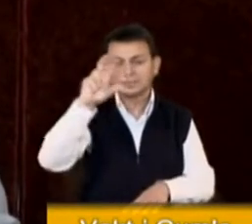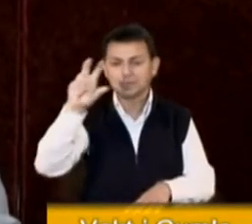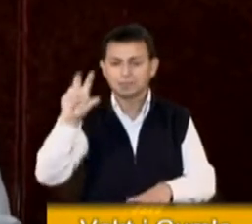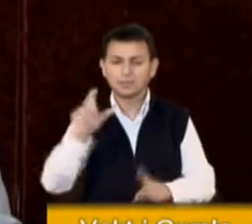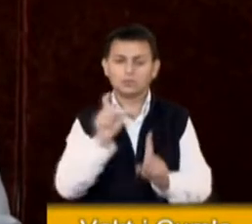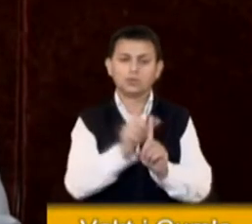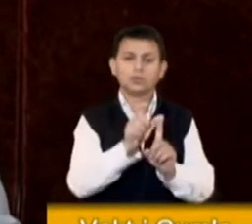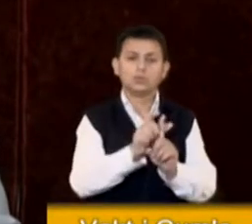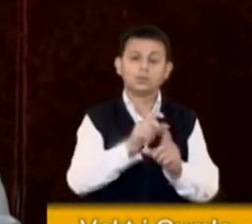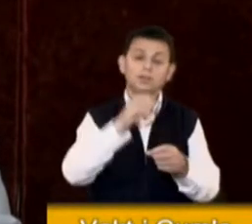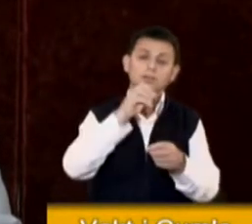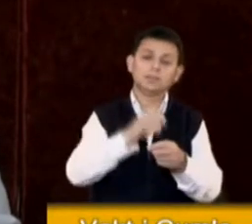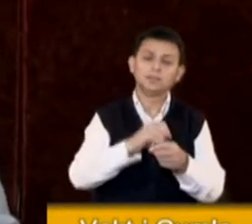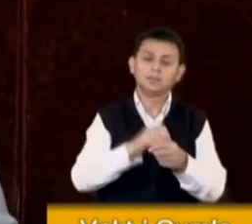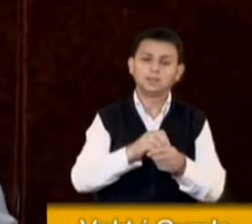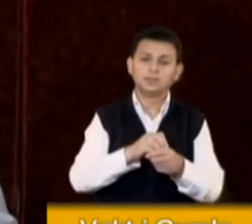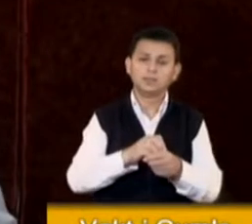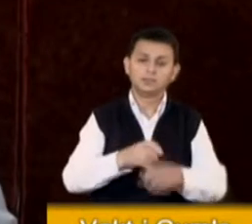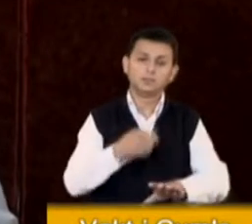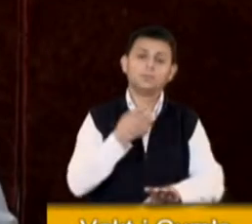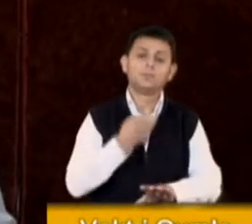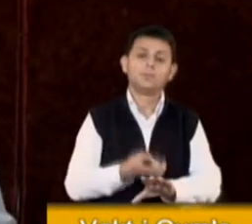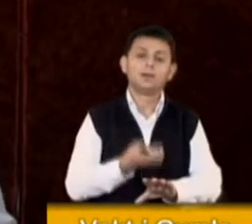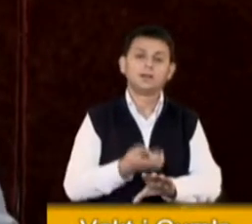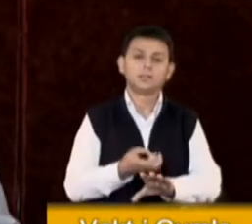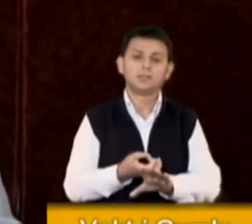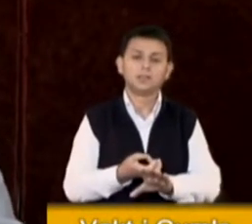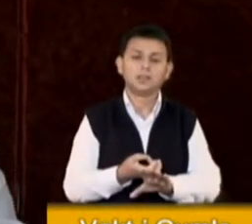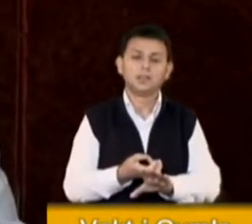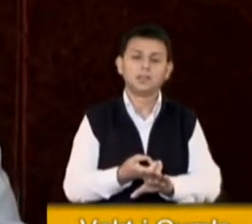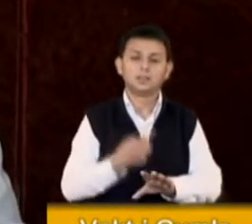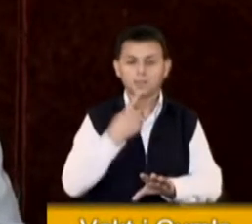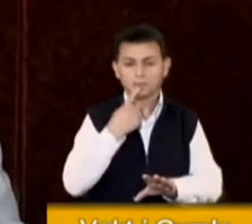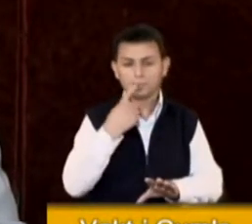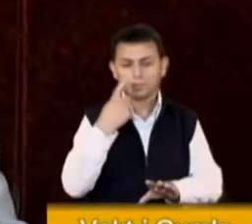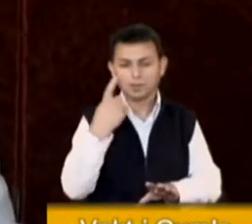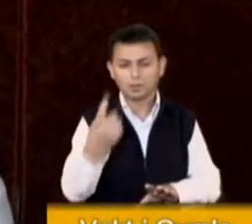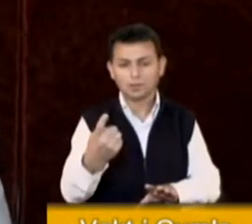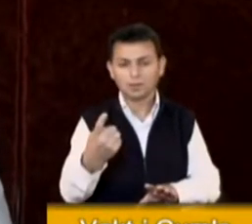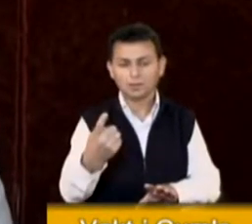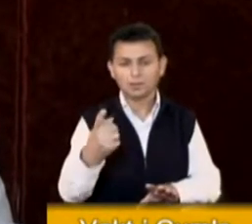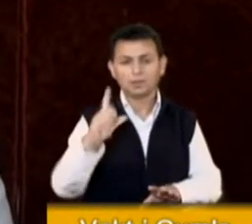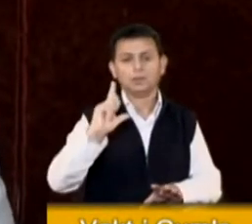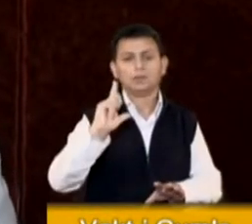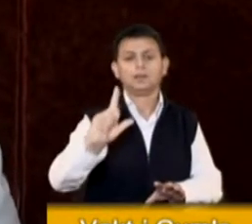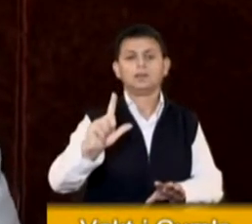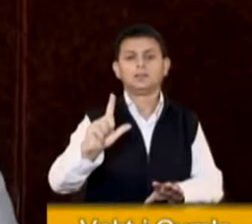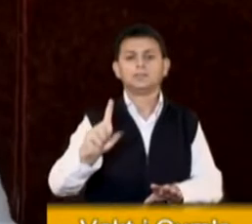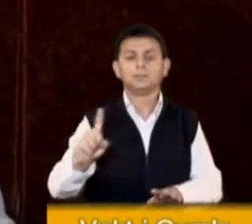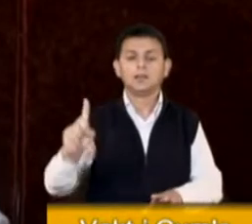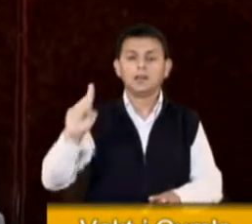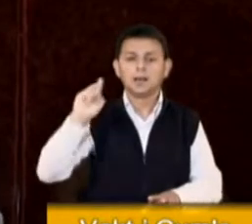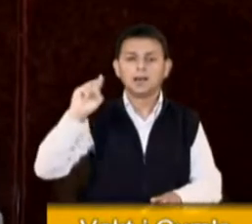zaman maşallah, la kuvvete illa billah, barekallah, tebarekallahu ahsenul